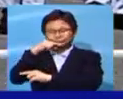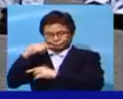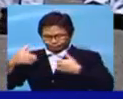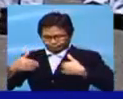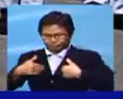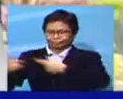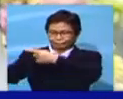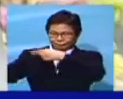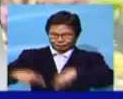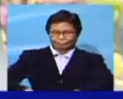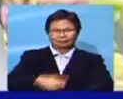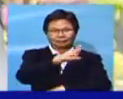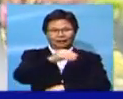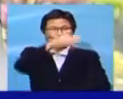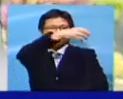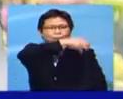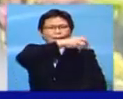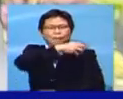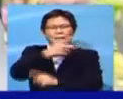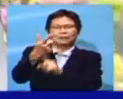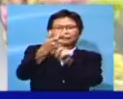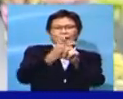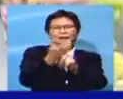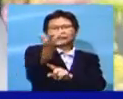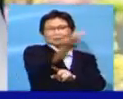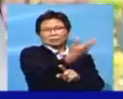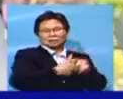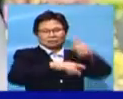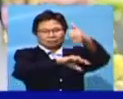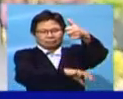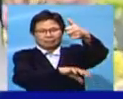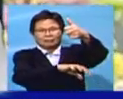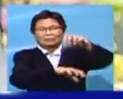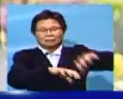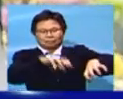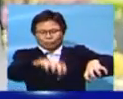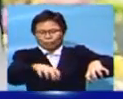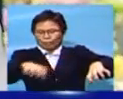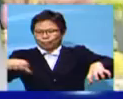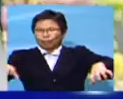shamuddin Tun Hussein serta Panglima dari ketiga-tiga cabang perkhidmatan